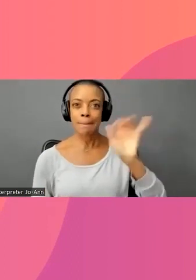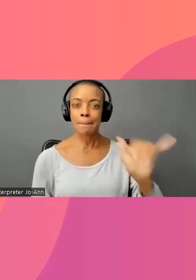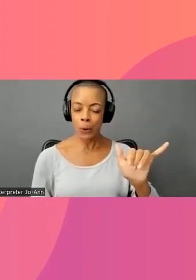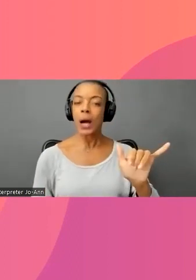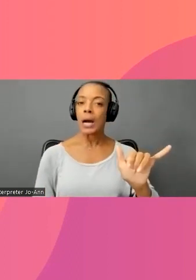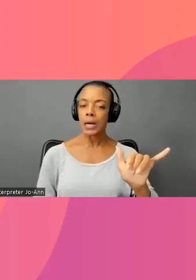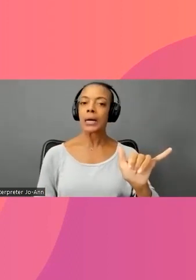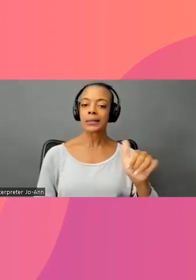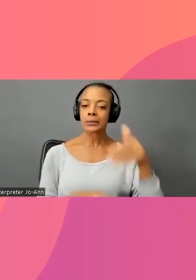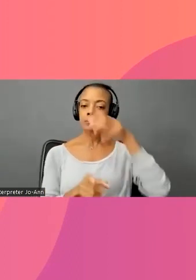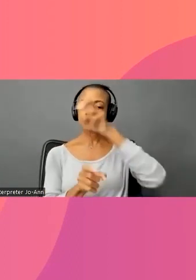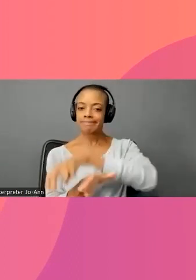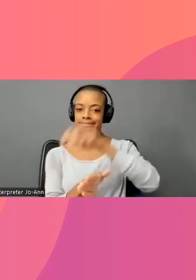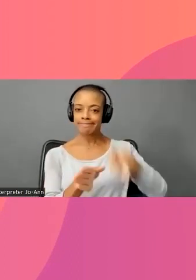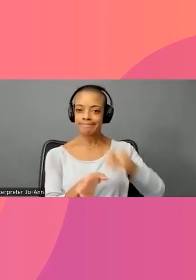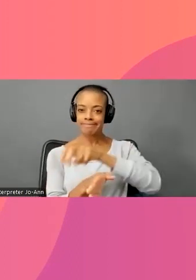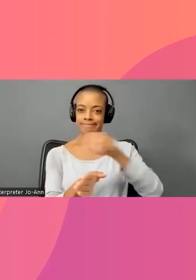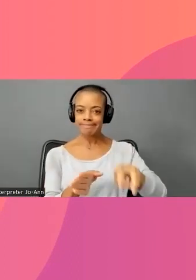décisions. Donc,